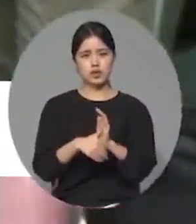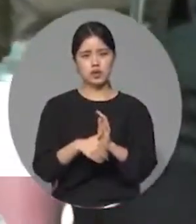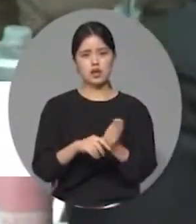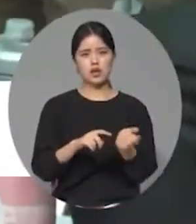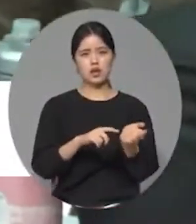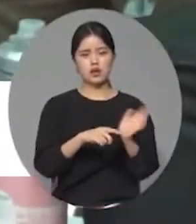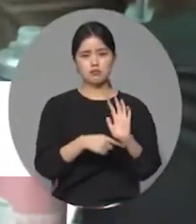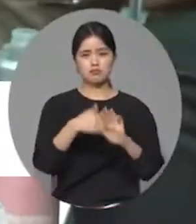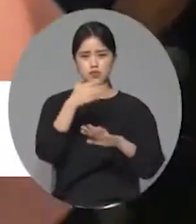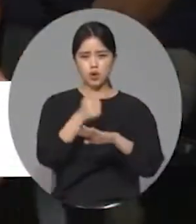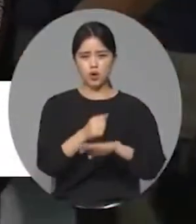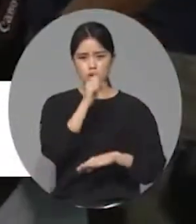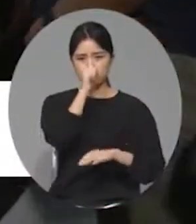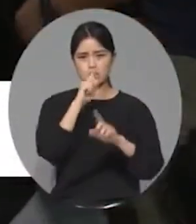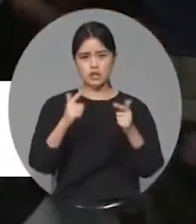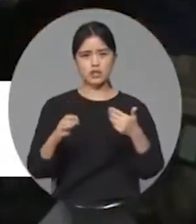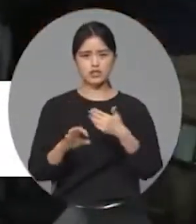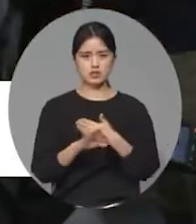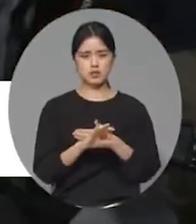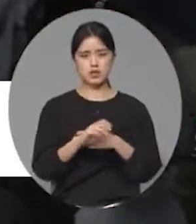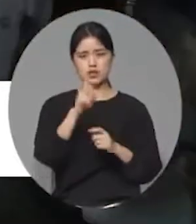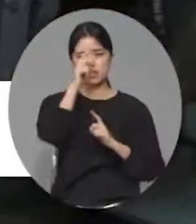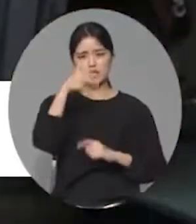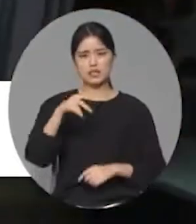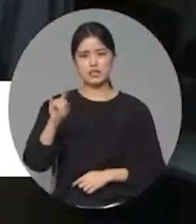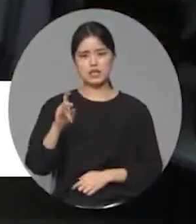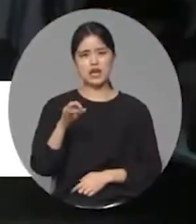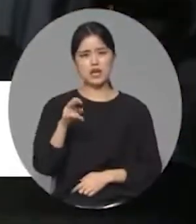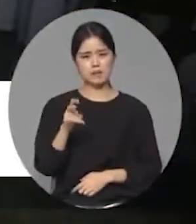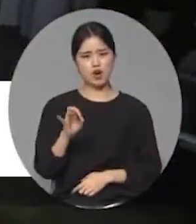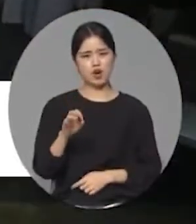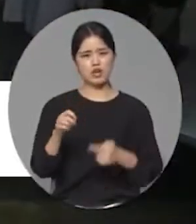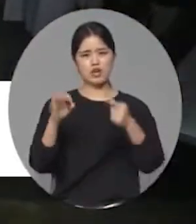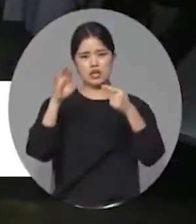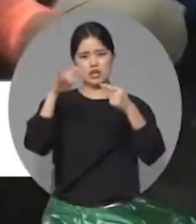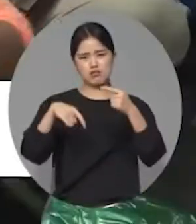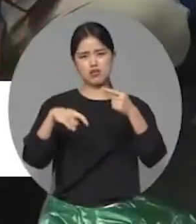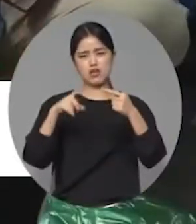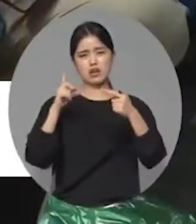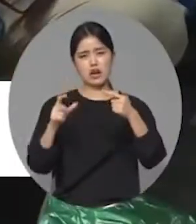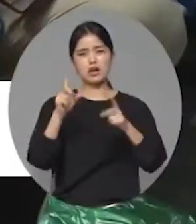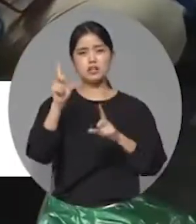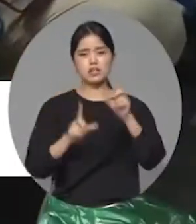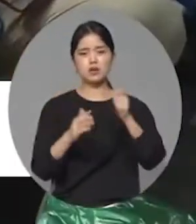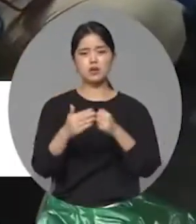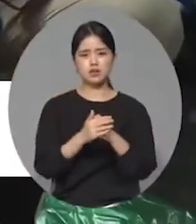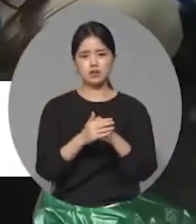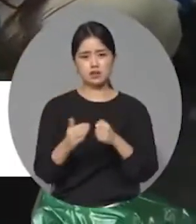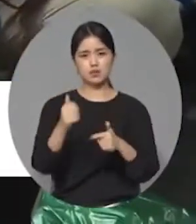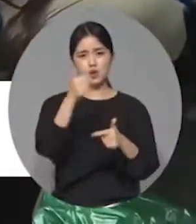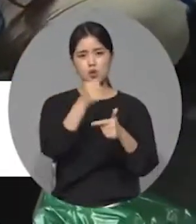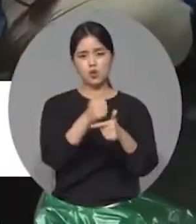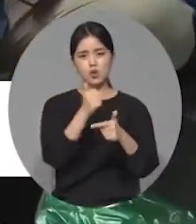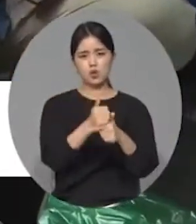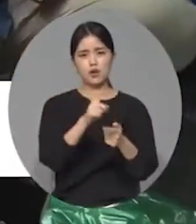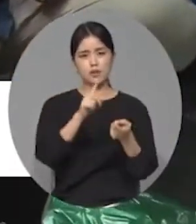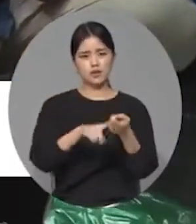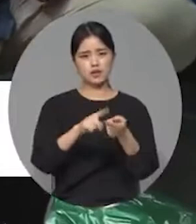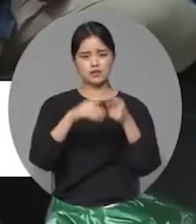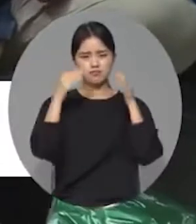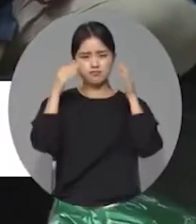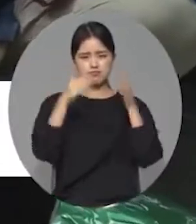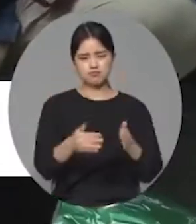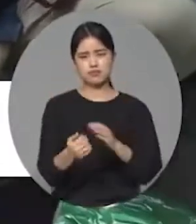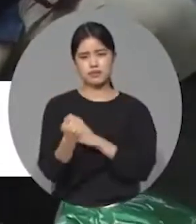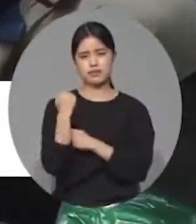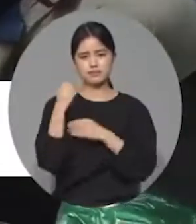나오지 않는다면 사실상 이재명 대세론이 굳어질 수밖에 없는 상황에서 호남 승부에 사력을